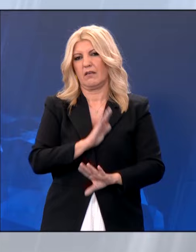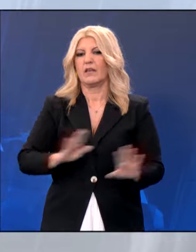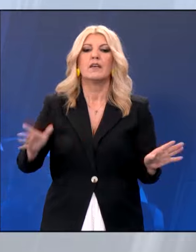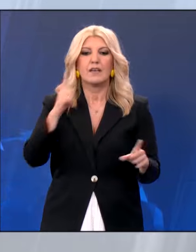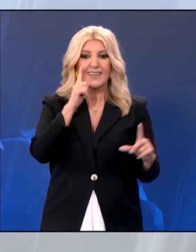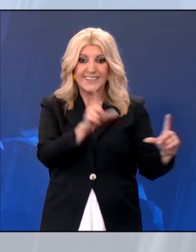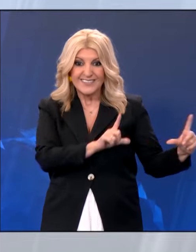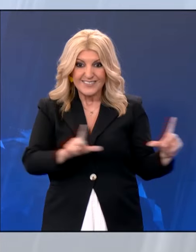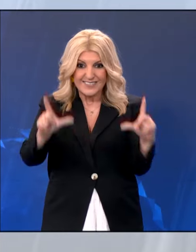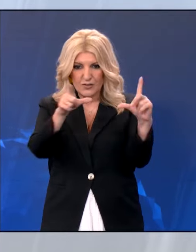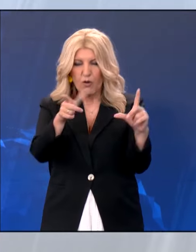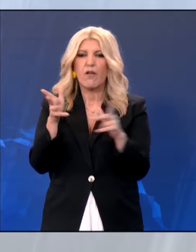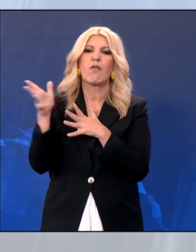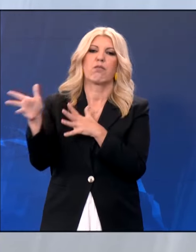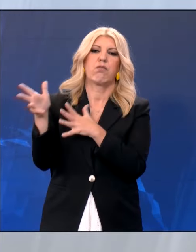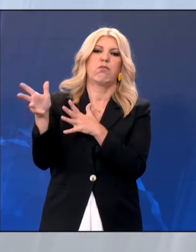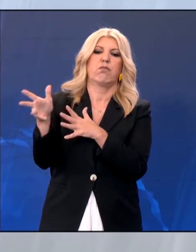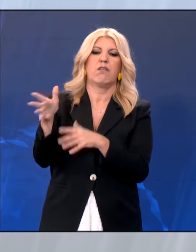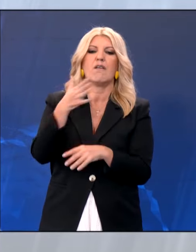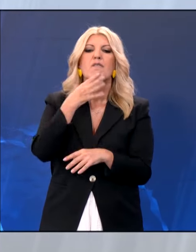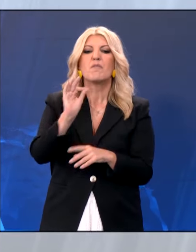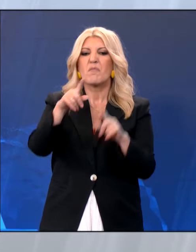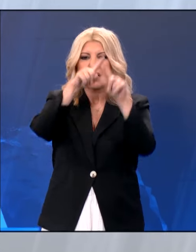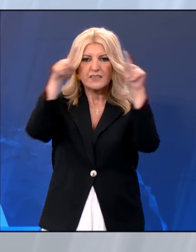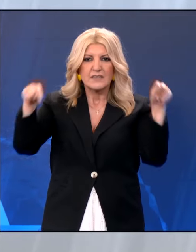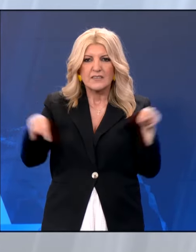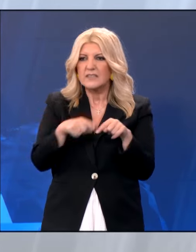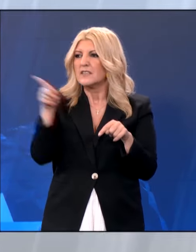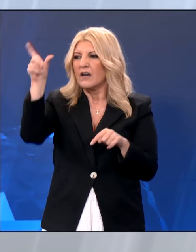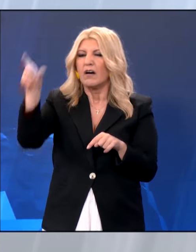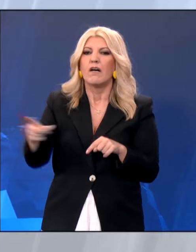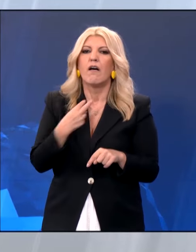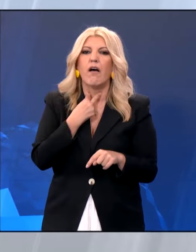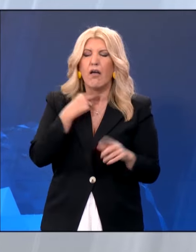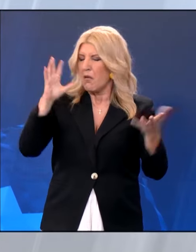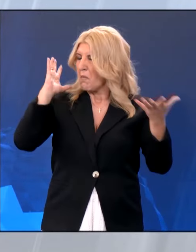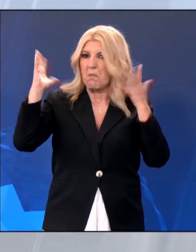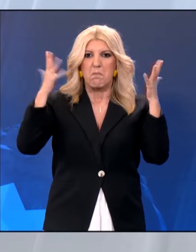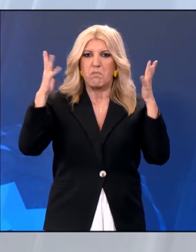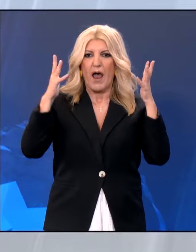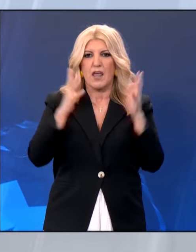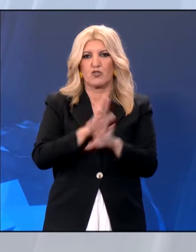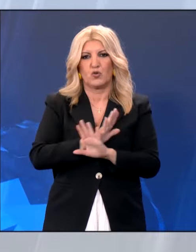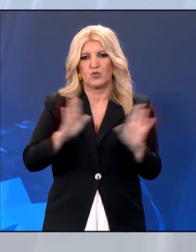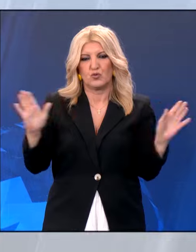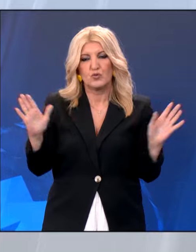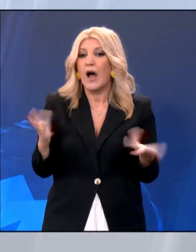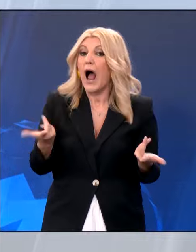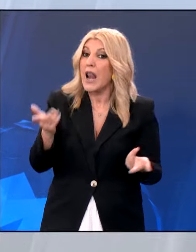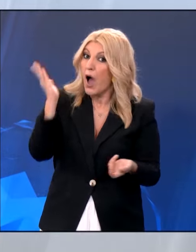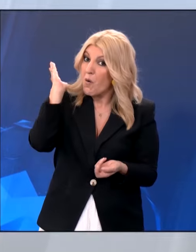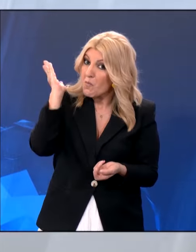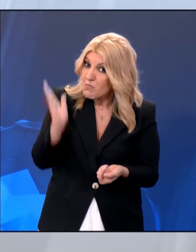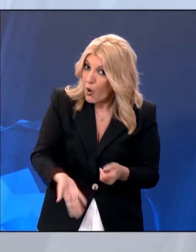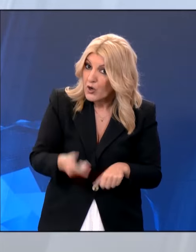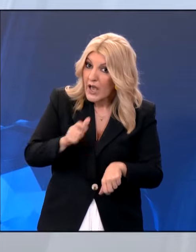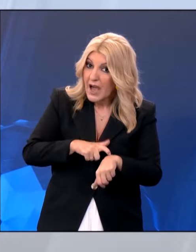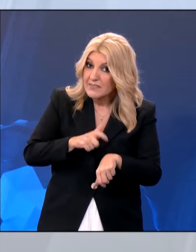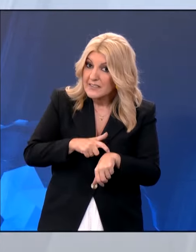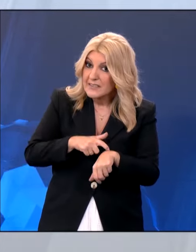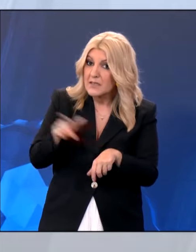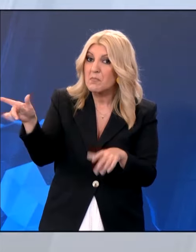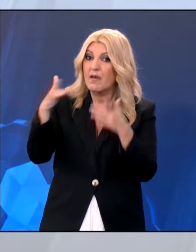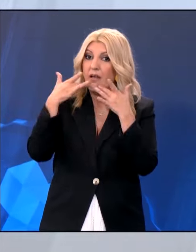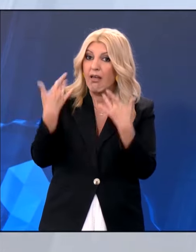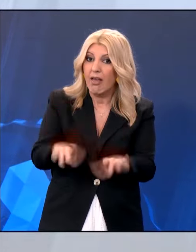πρόεδρο να βγαίνει εκτός πλαισίου και τη λέξη πανικός. Όμως είναι εφικτό να αποσυρθεί ο Biden από την κούρσα. Ποτέ